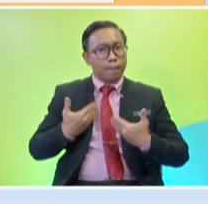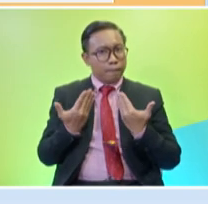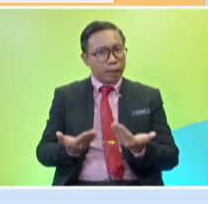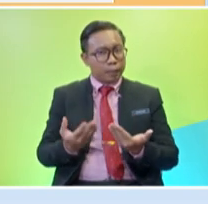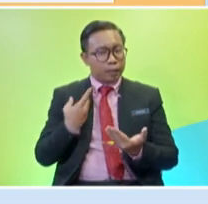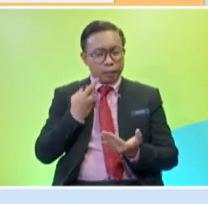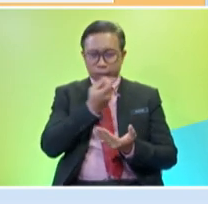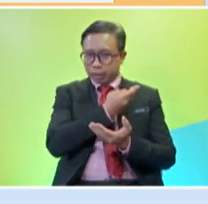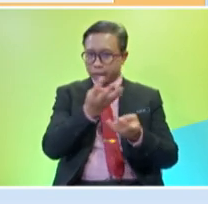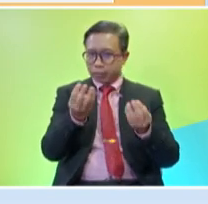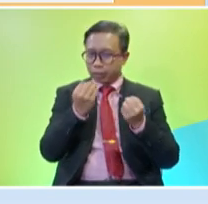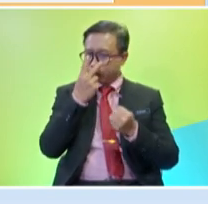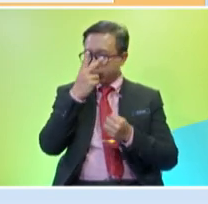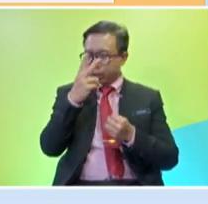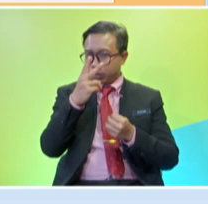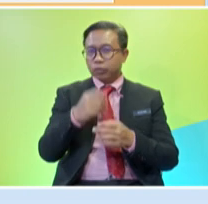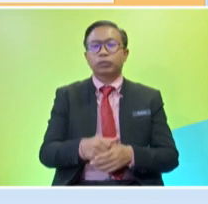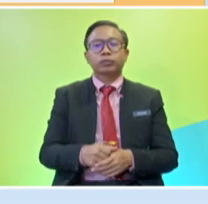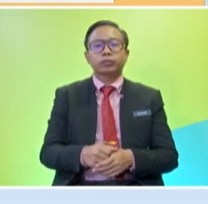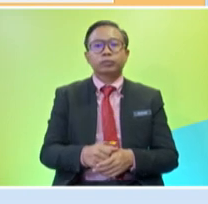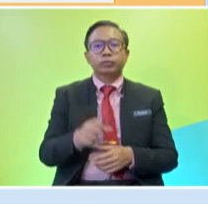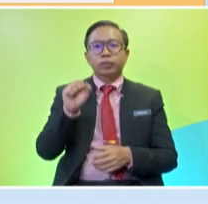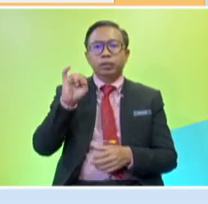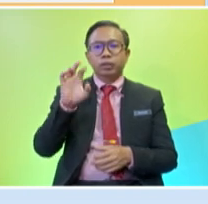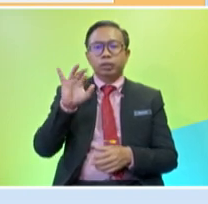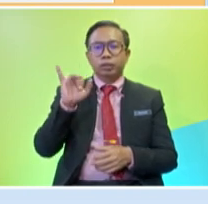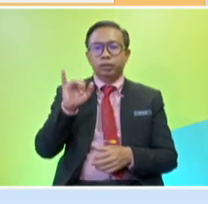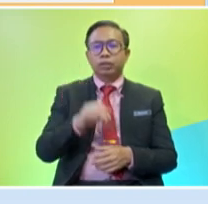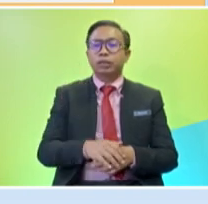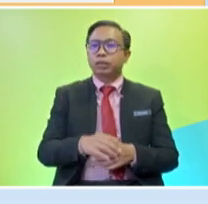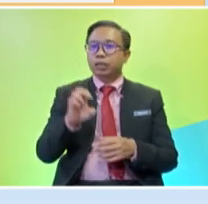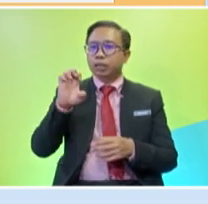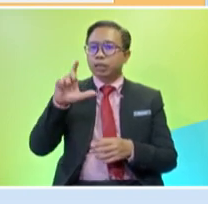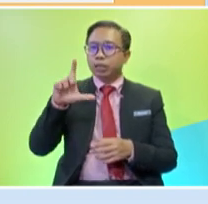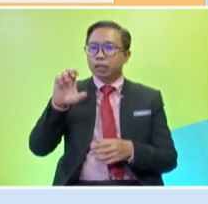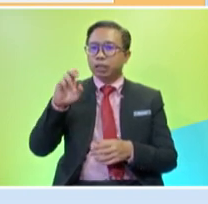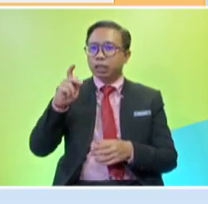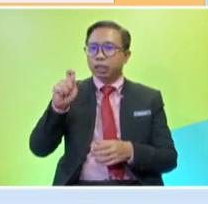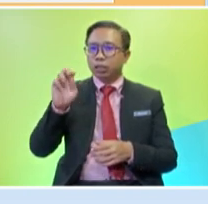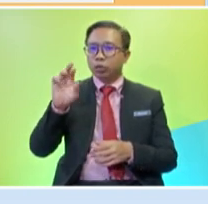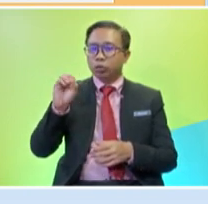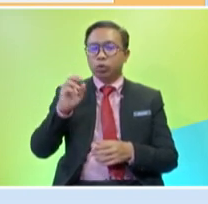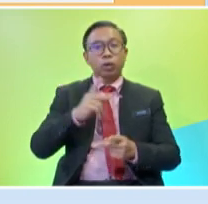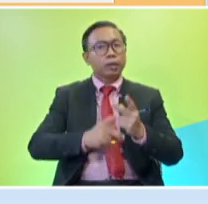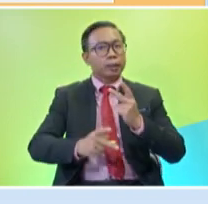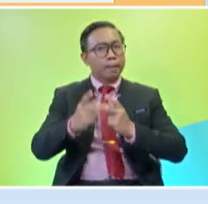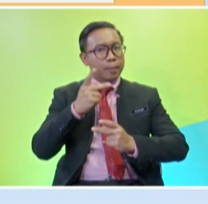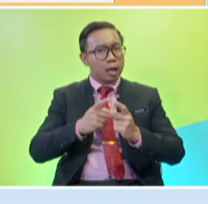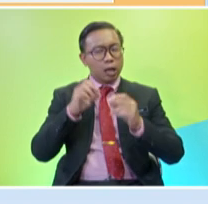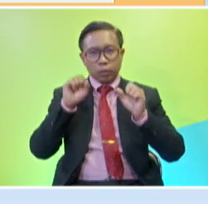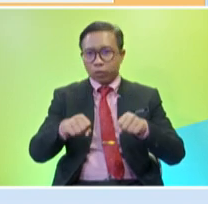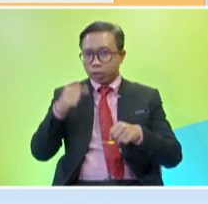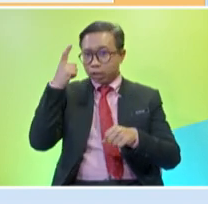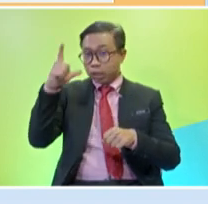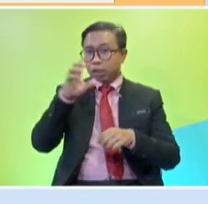kita enak tengok ini adalah berdasarkan ciri elektrokimia daripada sirih elektrokimia kita lihat manusia